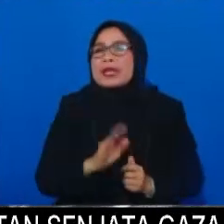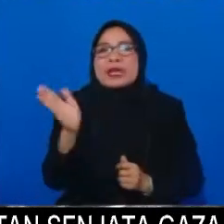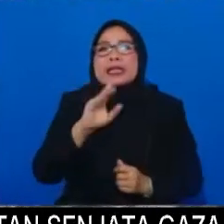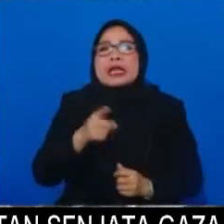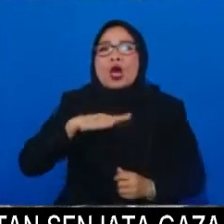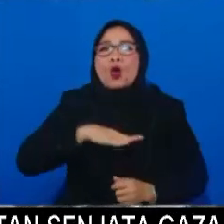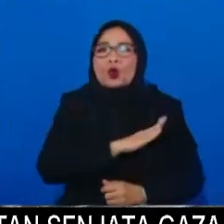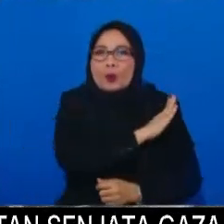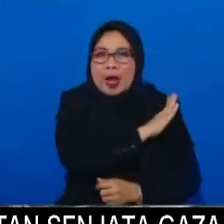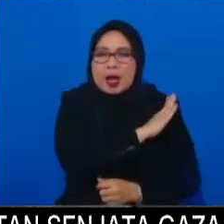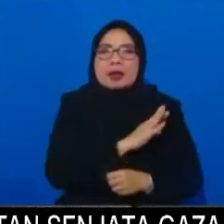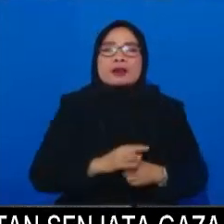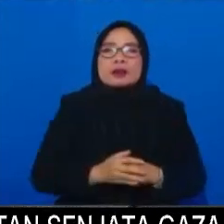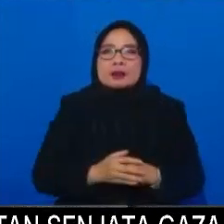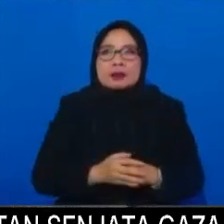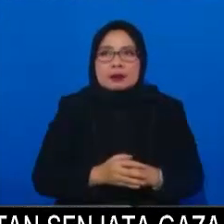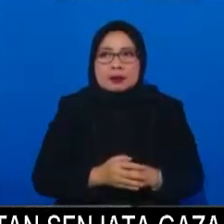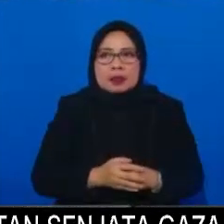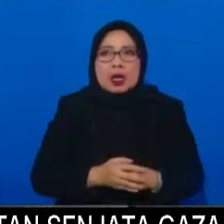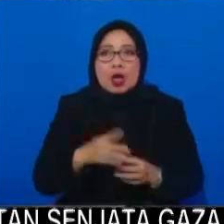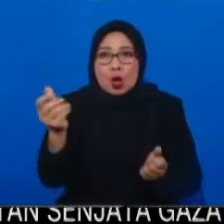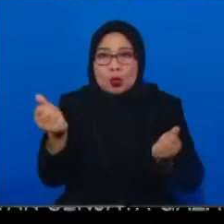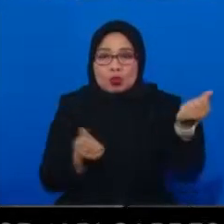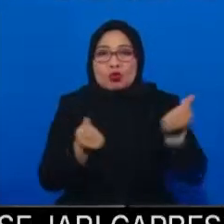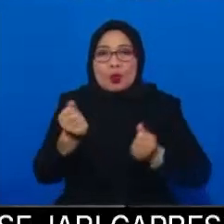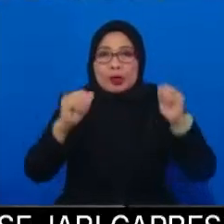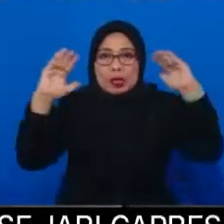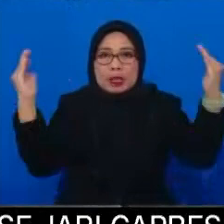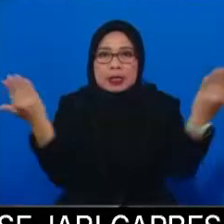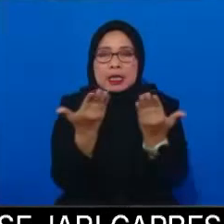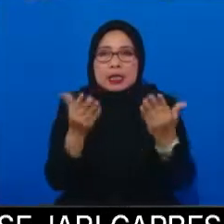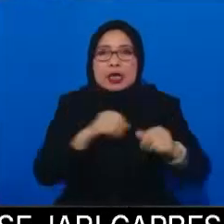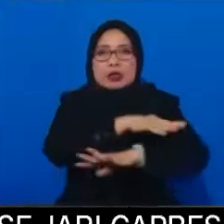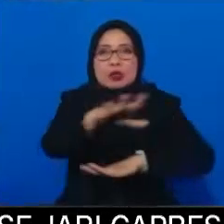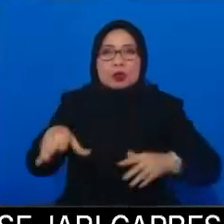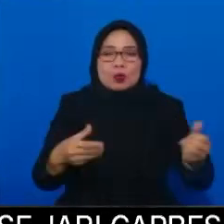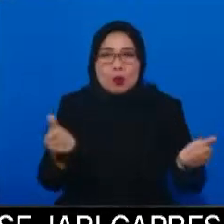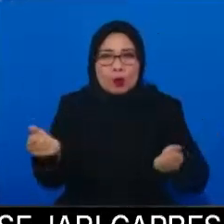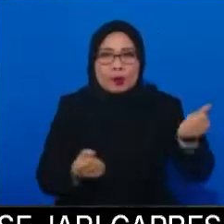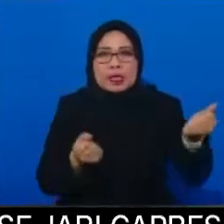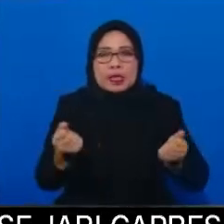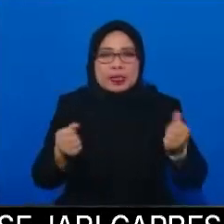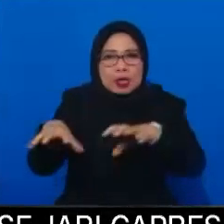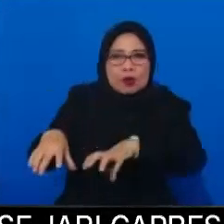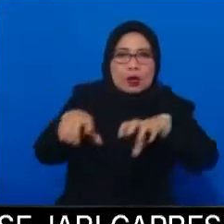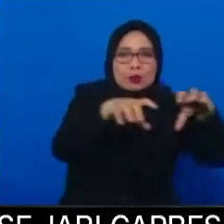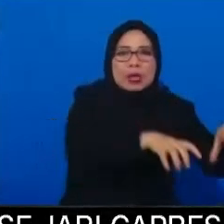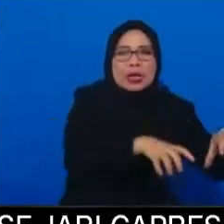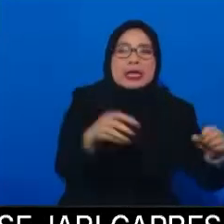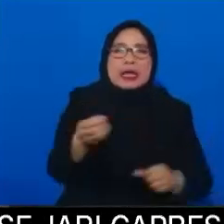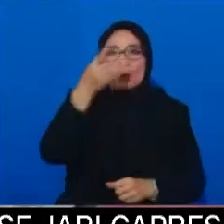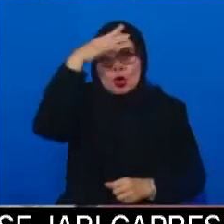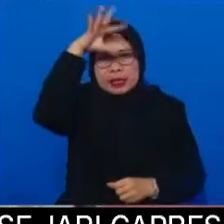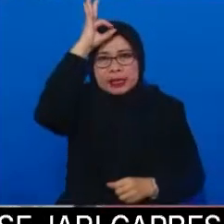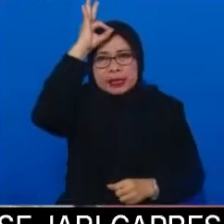dalam peristiwa ini. Namun, sopir truk beserta seluruh kendaraan yang terlibat kecelakaan dievakuasi petugas ke markas Polsek Jawilan